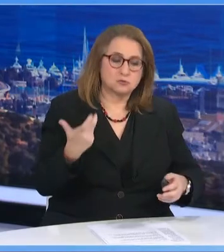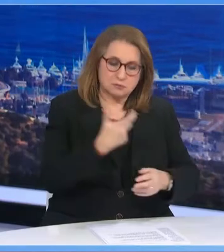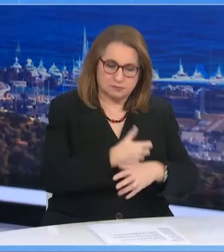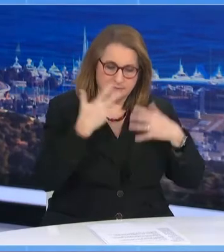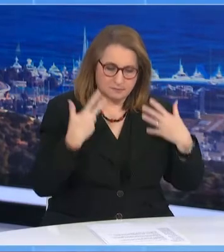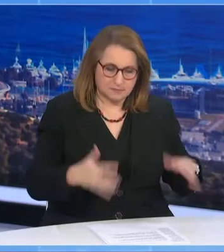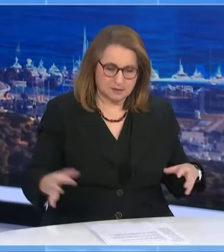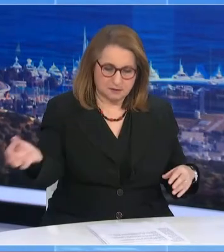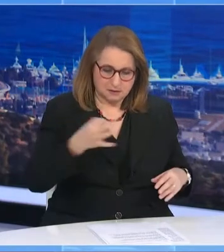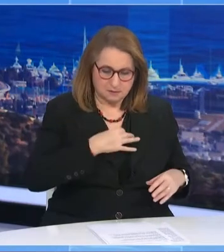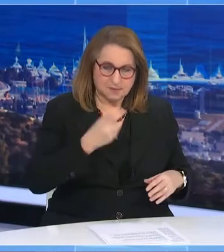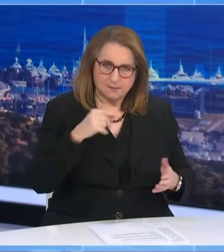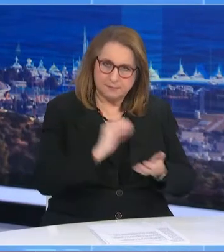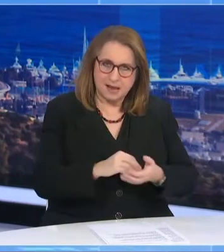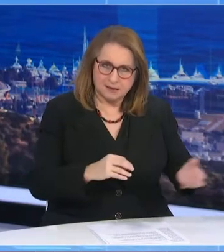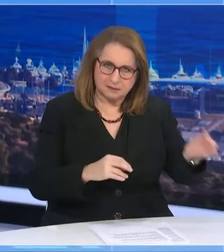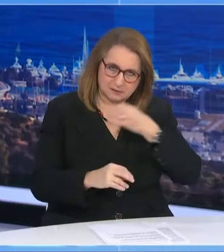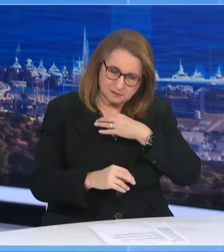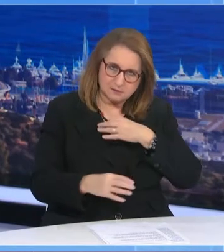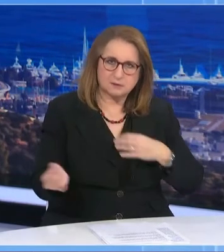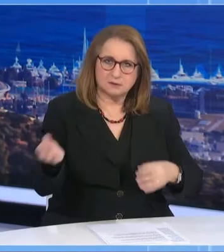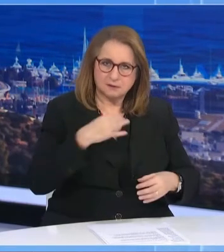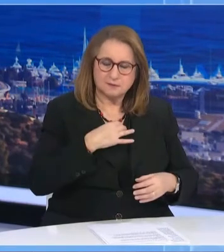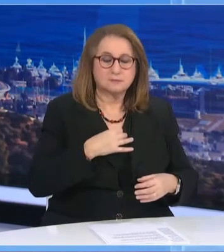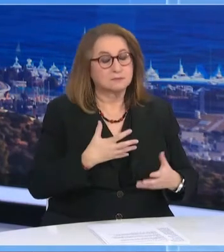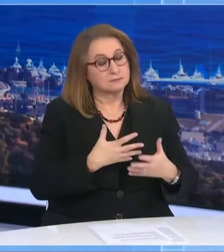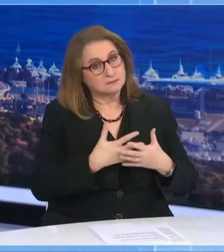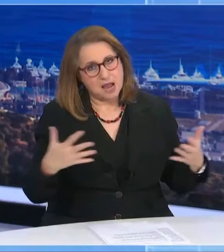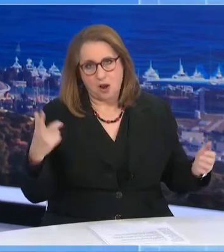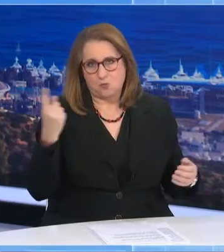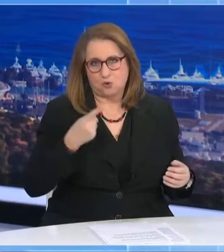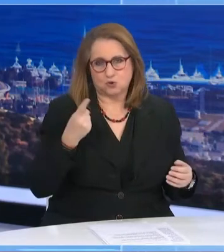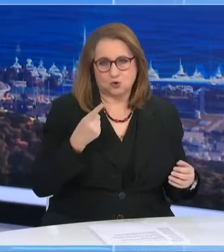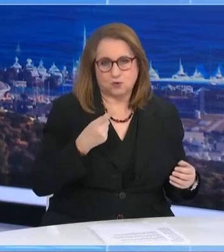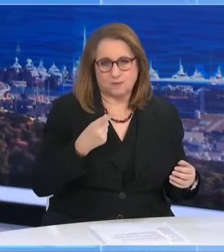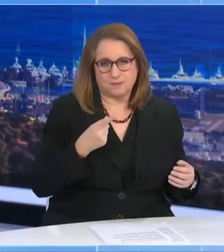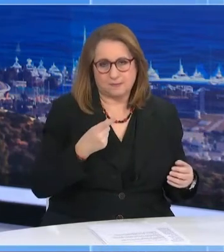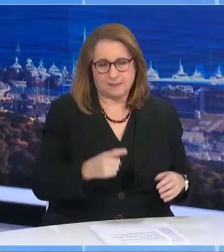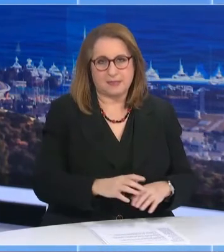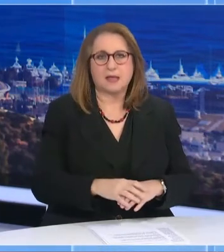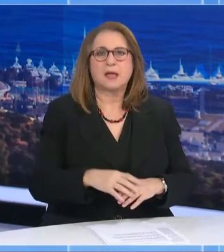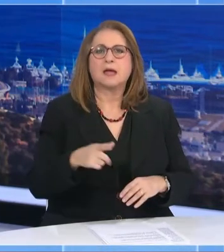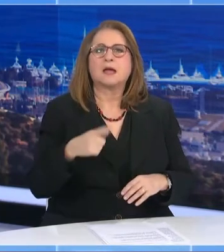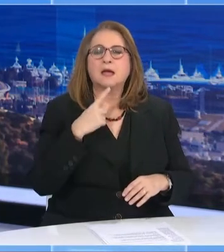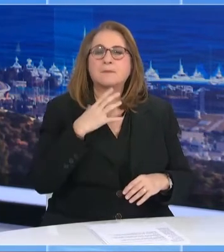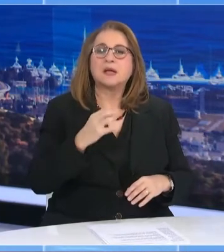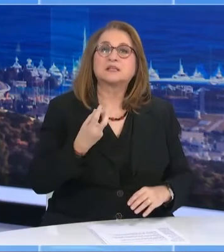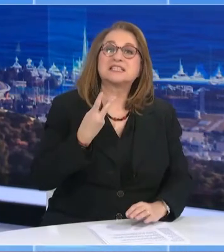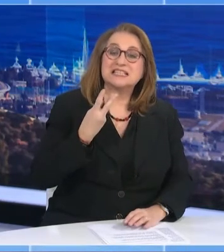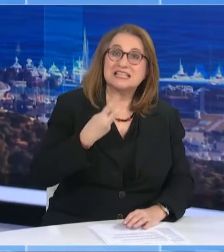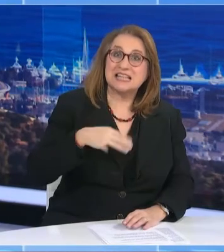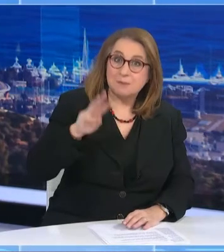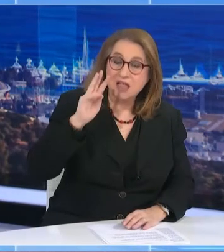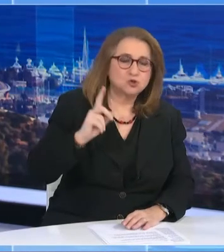μετάλλαξη όμικρον είναι φαίνεται πολύ μεγαλύτερος και από τον αναφερόμενο ως τριπλάσιο.